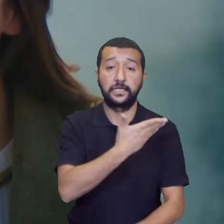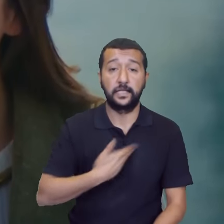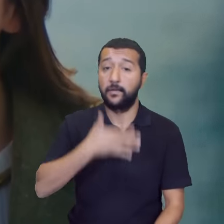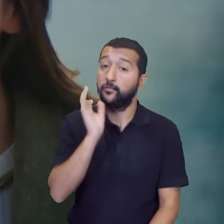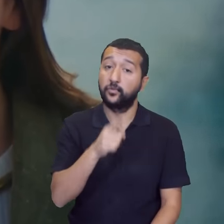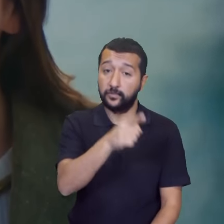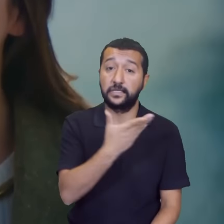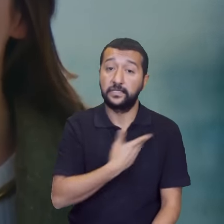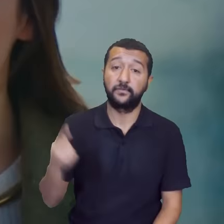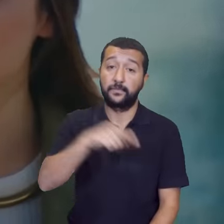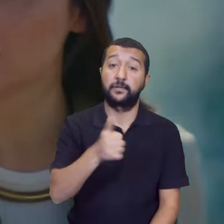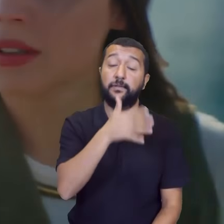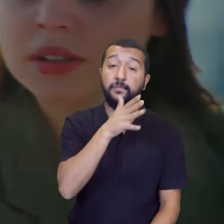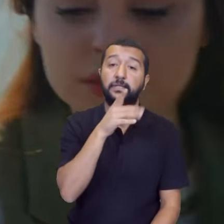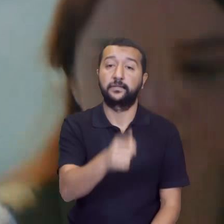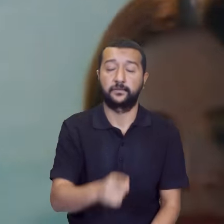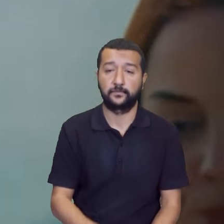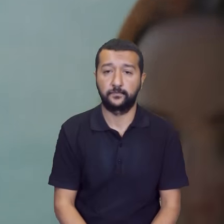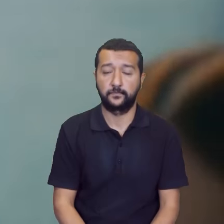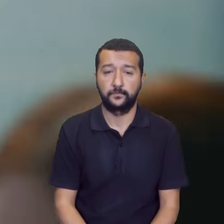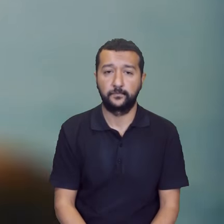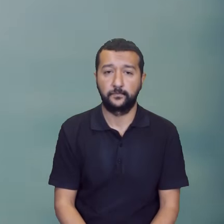Sevmeyi bilmiyorsun madem sevilmenin kıymetini bil.